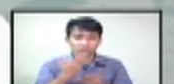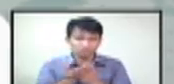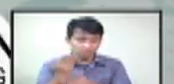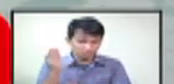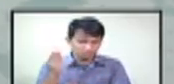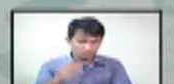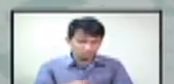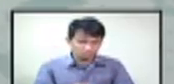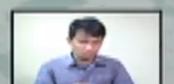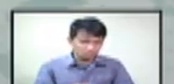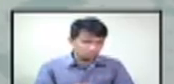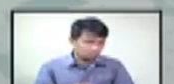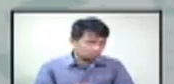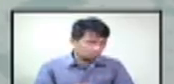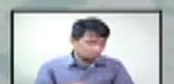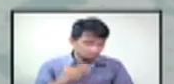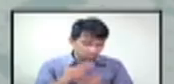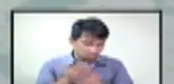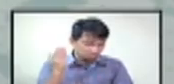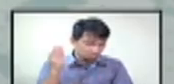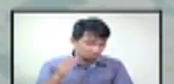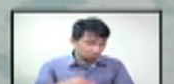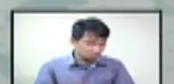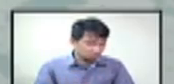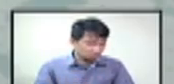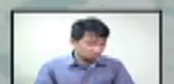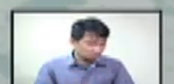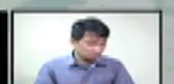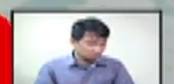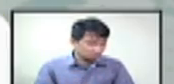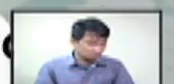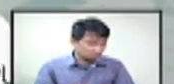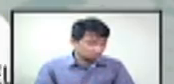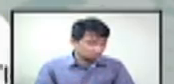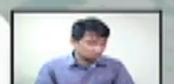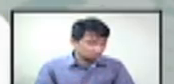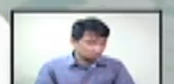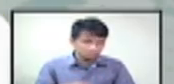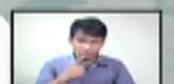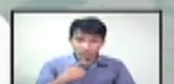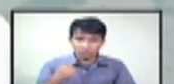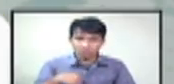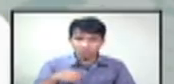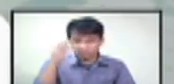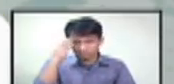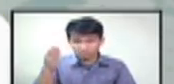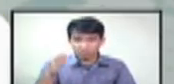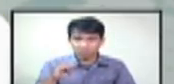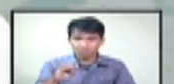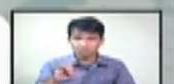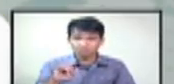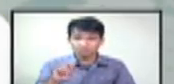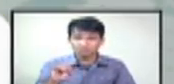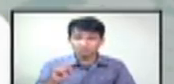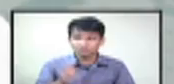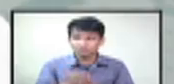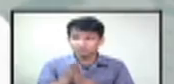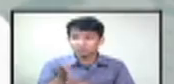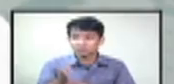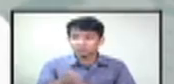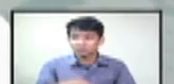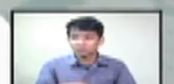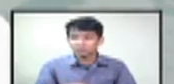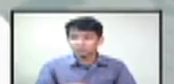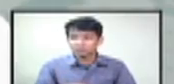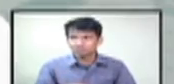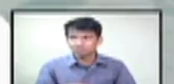tanghali. Sir Rafi, maganda din tanghali. Pasensya ka na, medyo natagalan ako sumagot. Nandito ako sa Malolos, Bulacan. Ang lagay niyan, sir, pagtawag namin sa'yo,